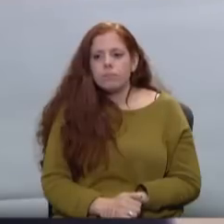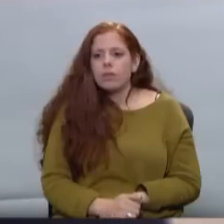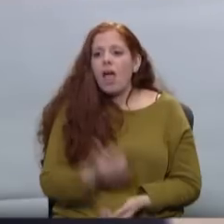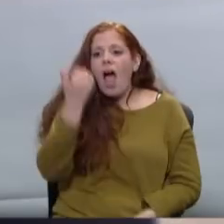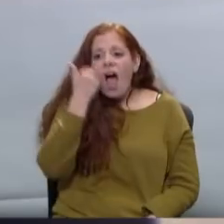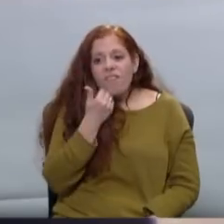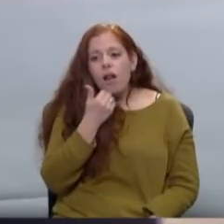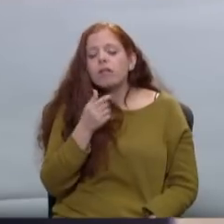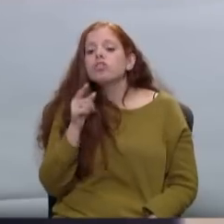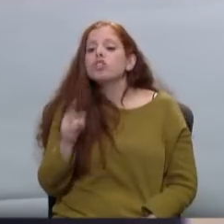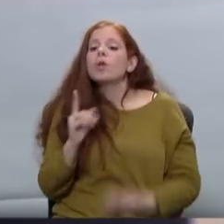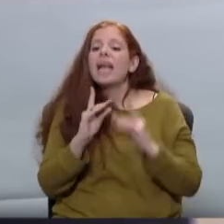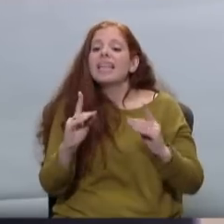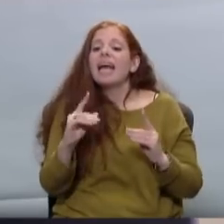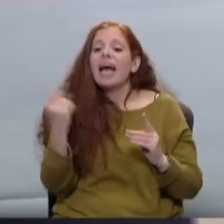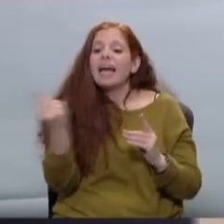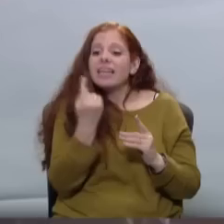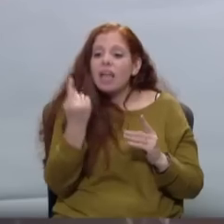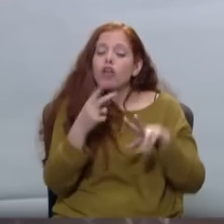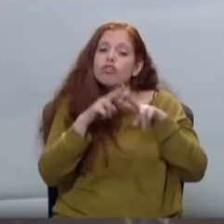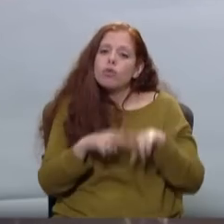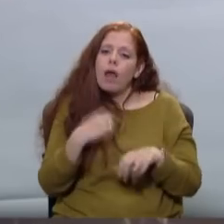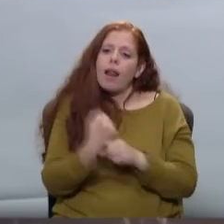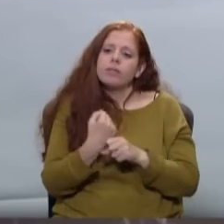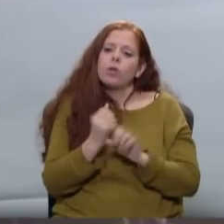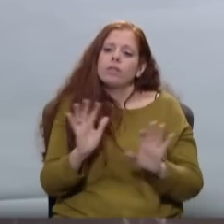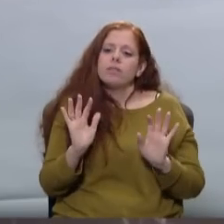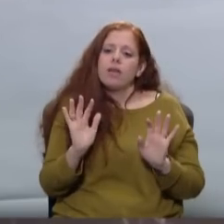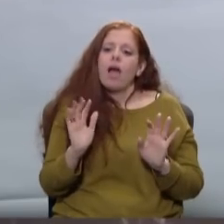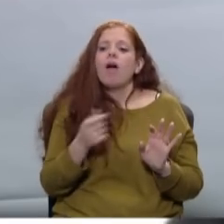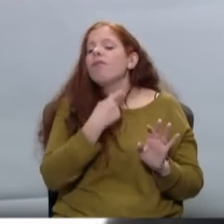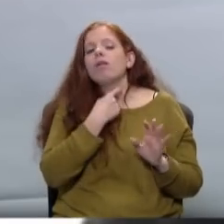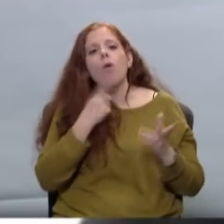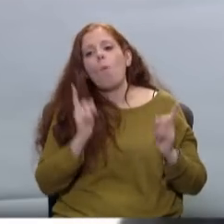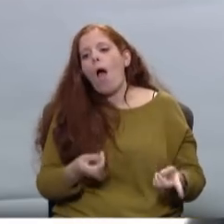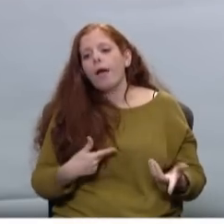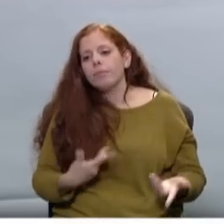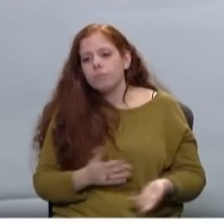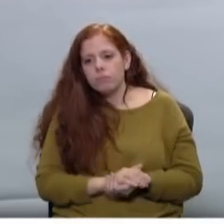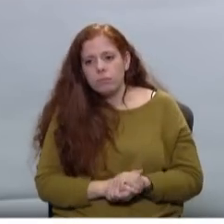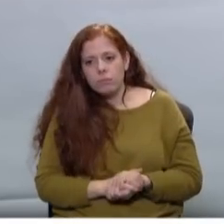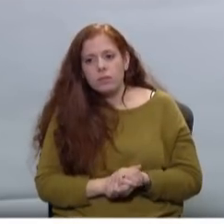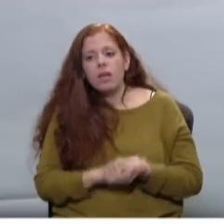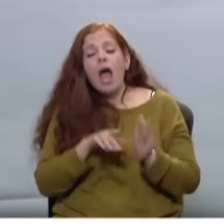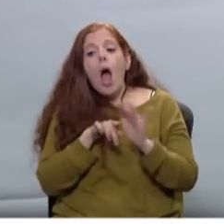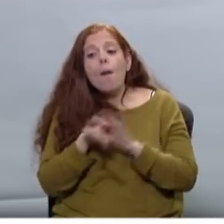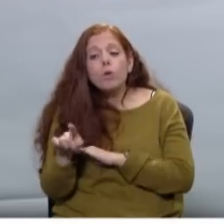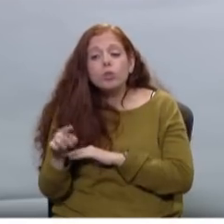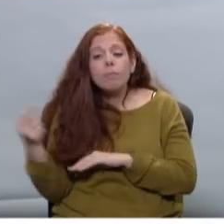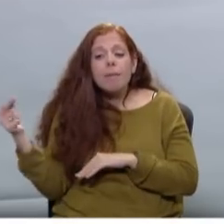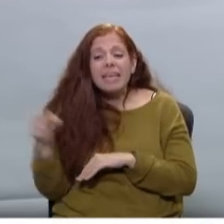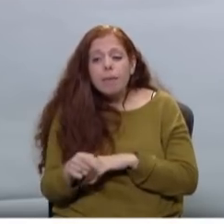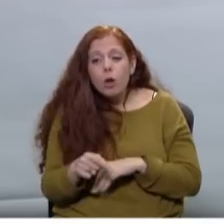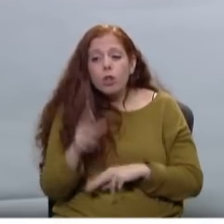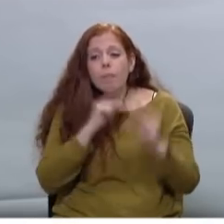bad this has to be the last route to do it, but this is a route we have to take. These invaders are coming to us, speaking